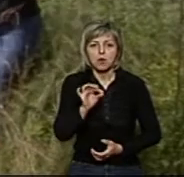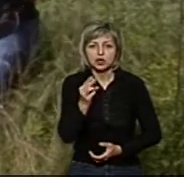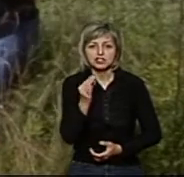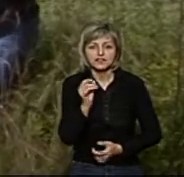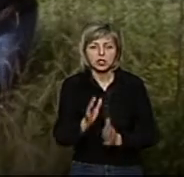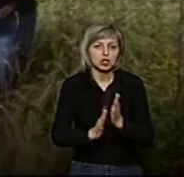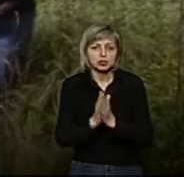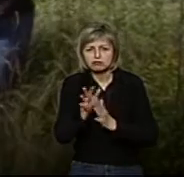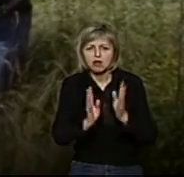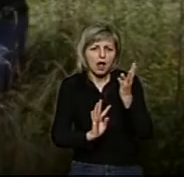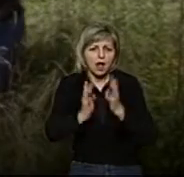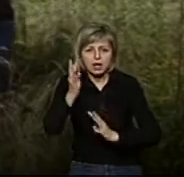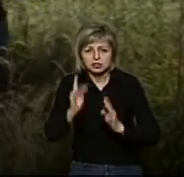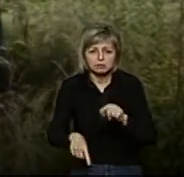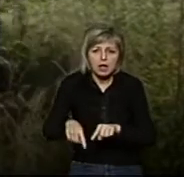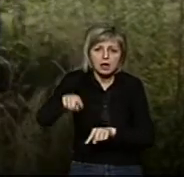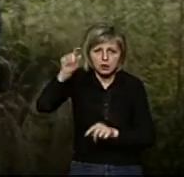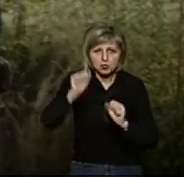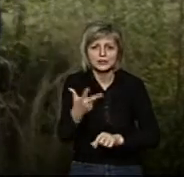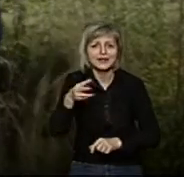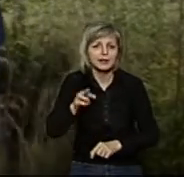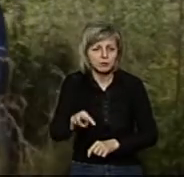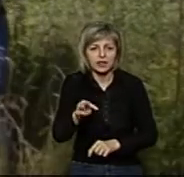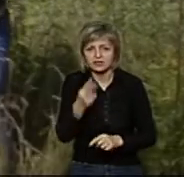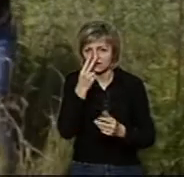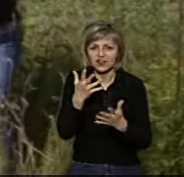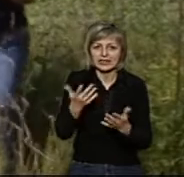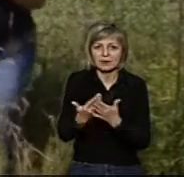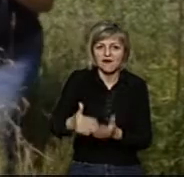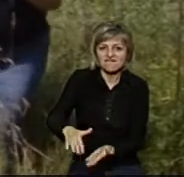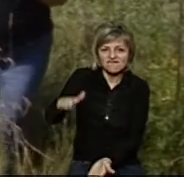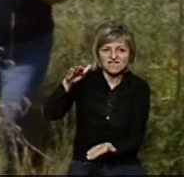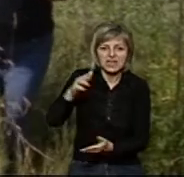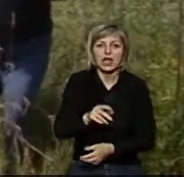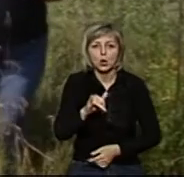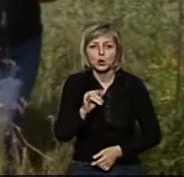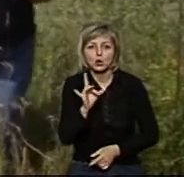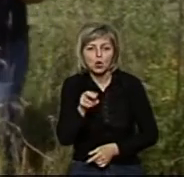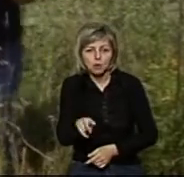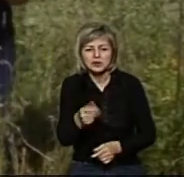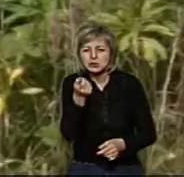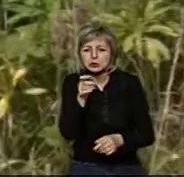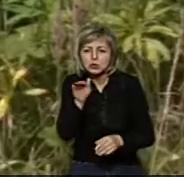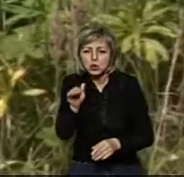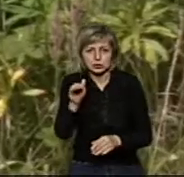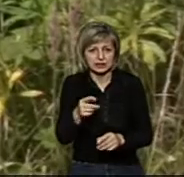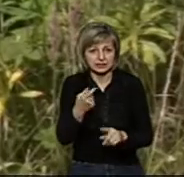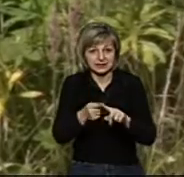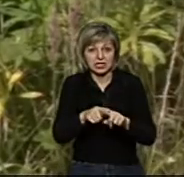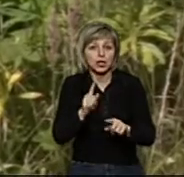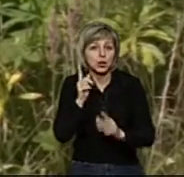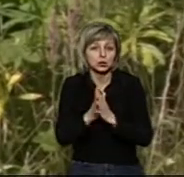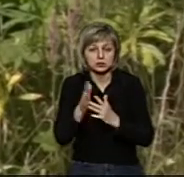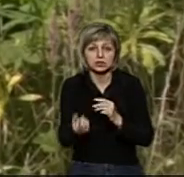Борщівник росте цілими хащами, виростає до 3 метрів, виглядає наче велетенський кріп. Навіть найменший дотик до отруйної рослини